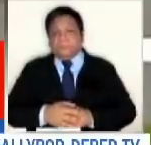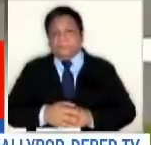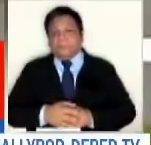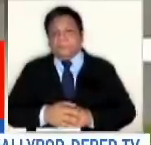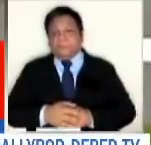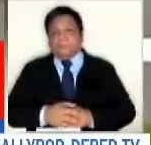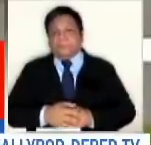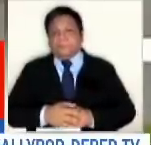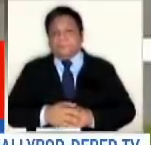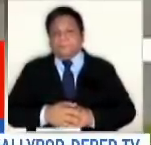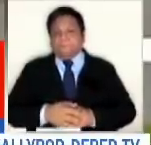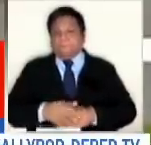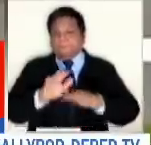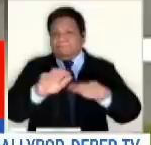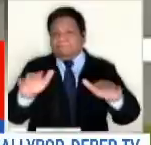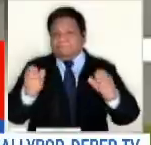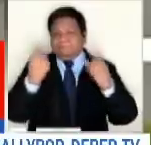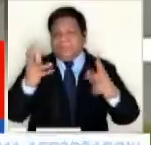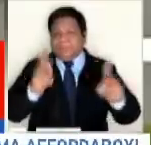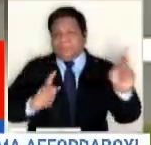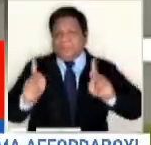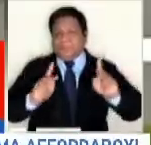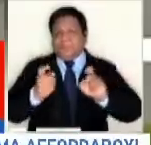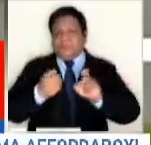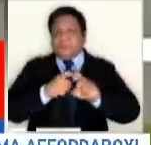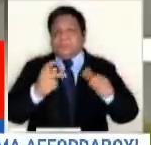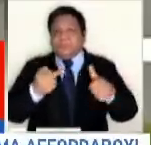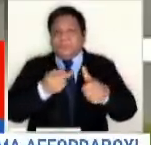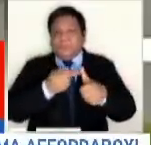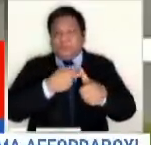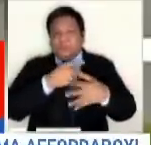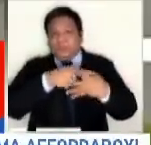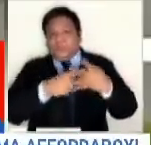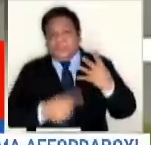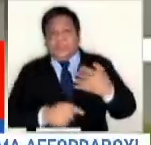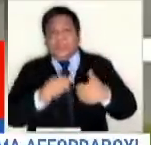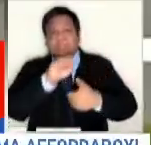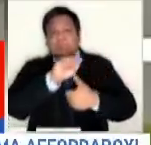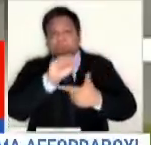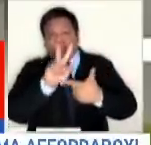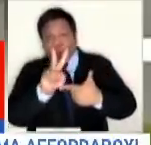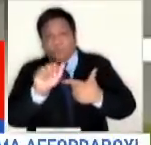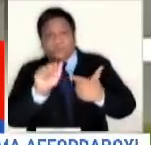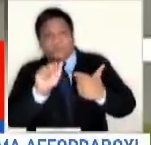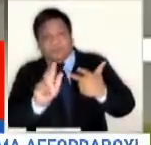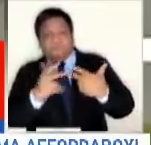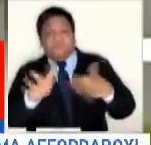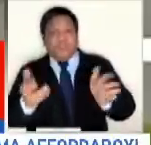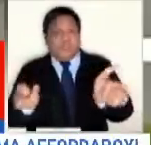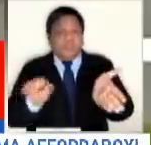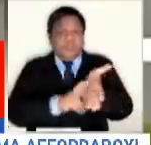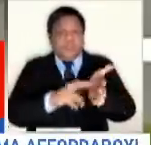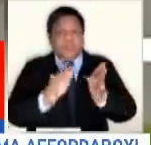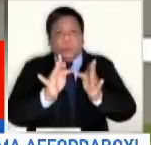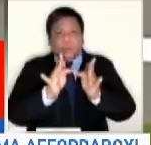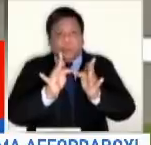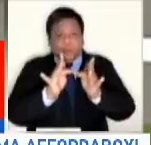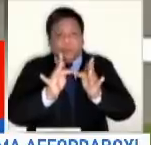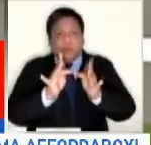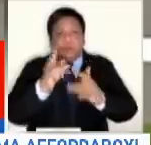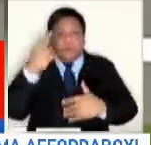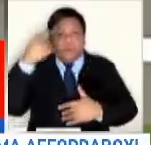Igan, maraming mga residente mula sa priority list na A2 at A3 ang nakapagrehistro na online upang mabakunahan laban sa